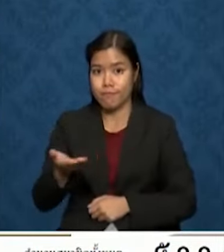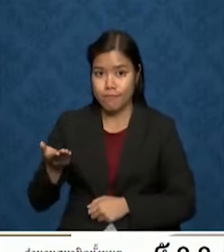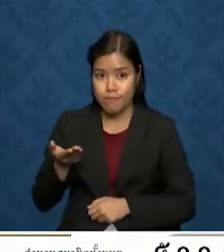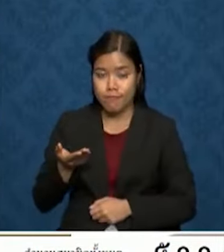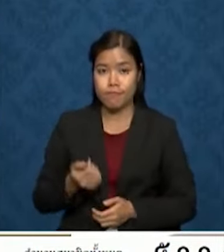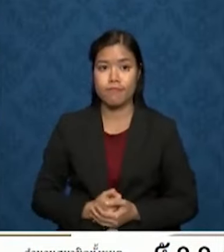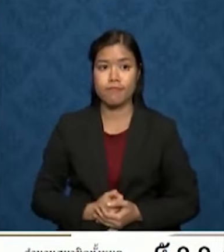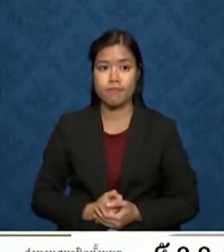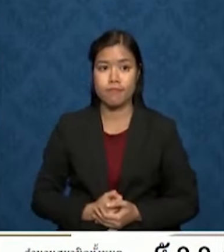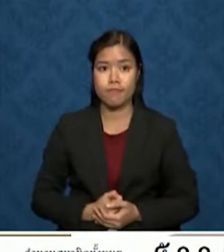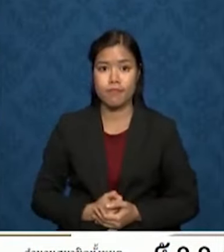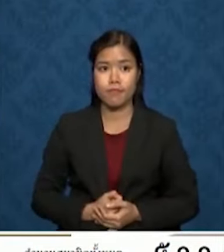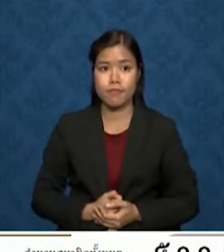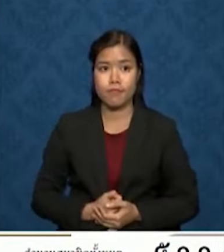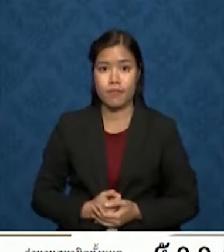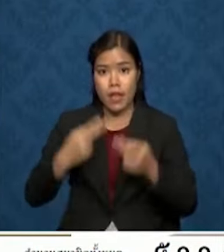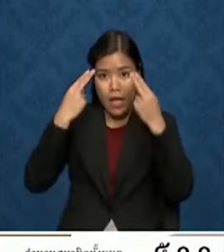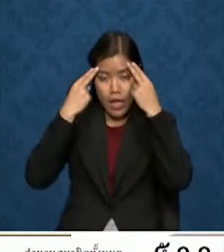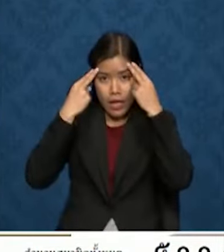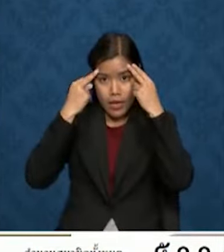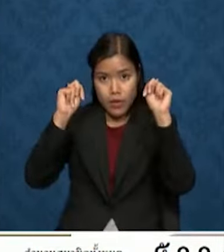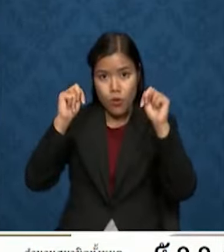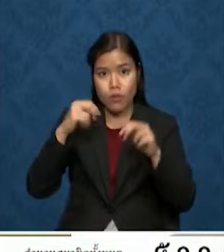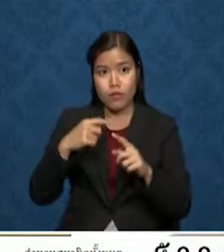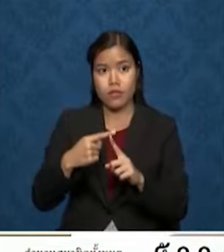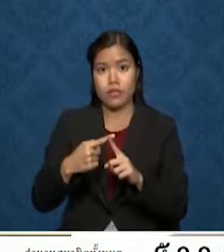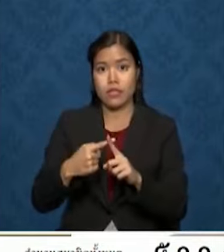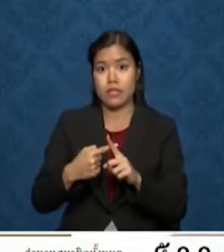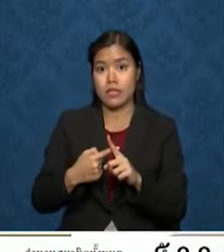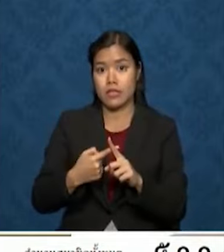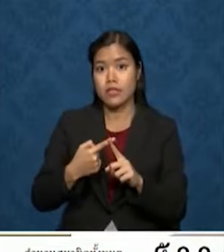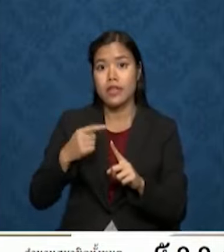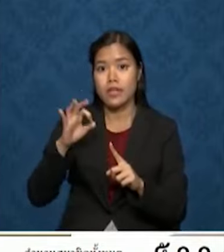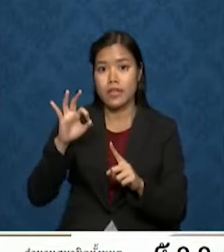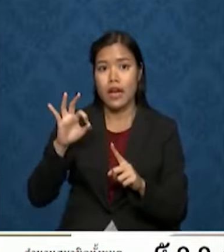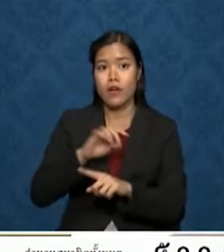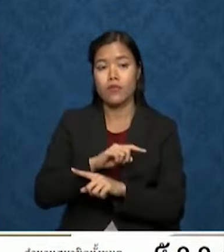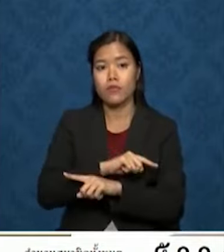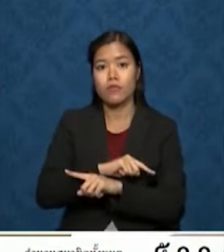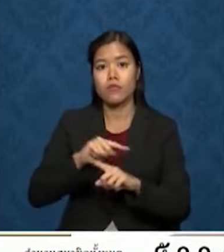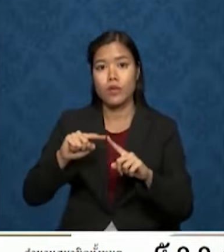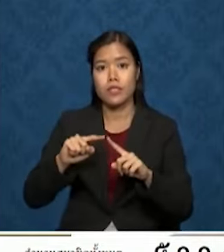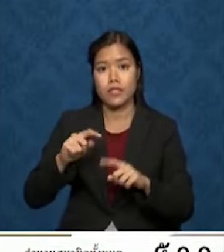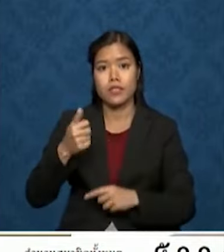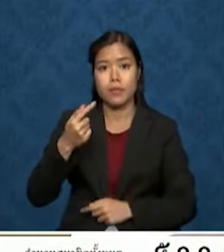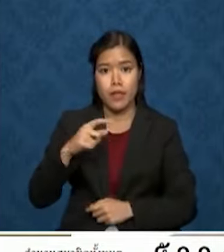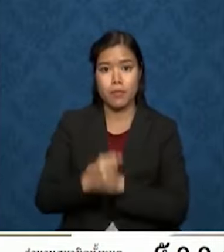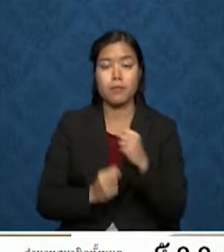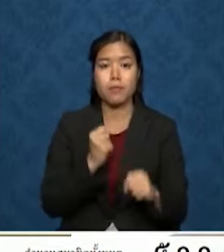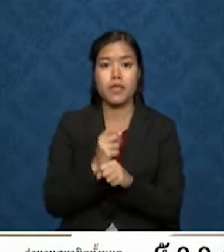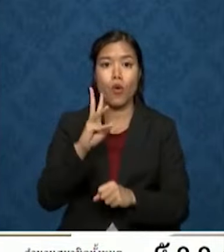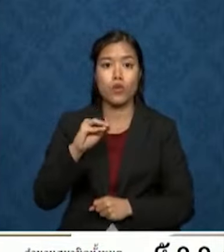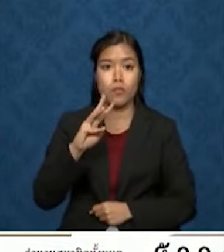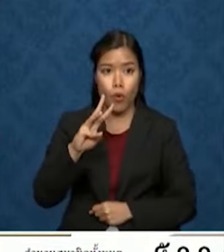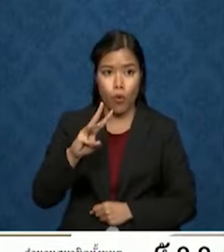ของธ่านอนายกรำตรี่ 211 กัยายย ปี 266ถแหงโนกายตรัษฐานละ